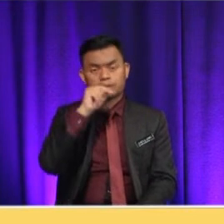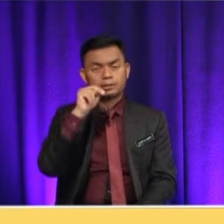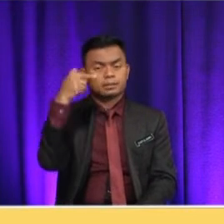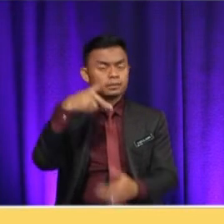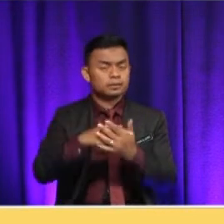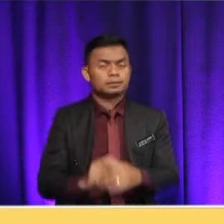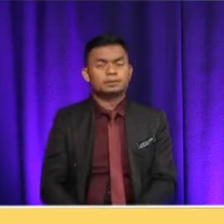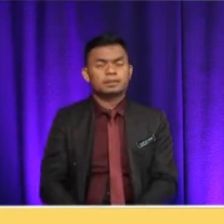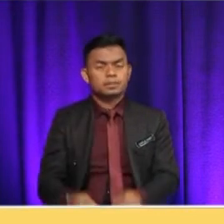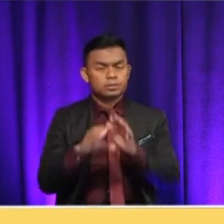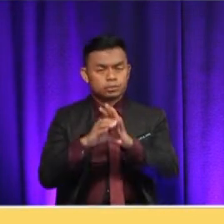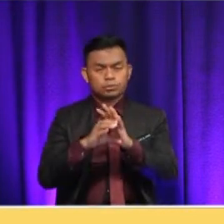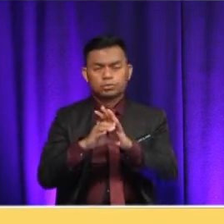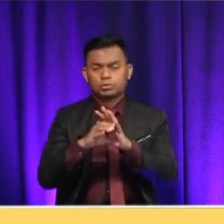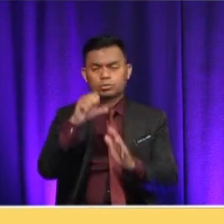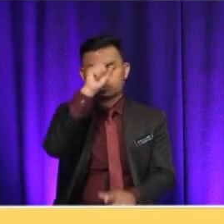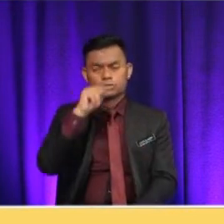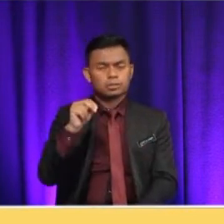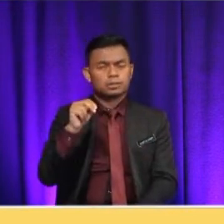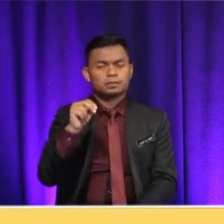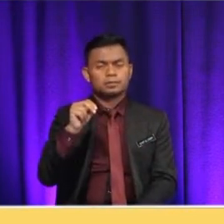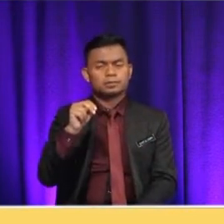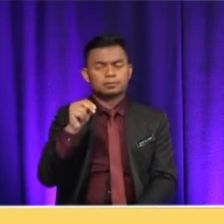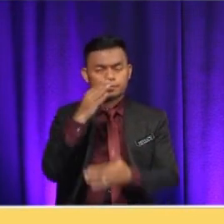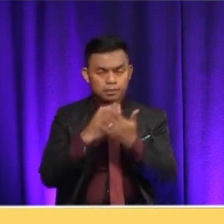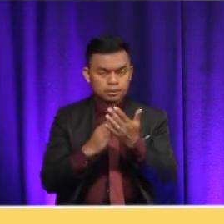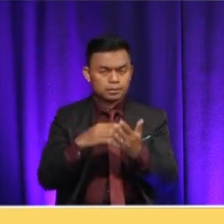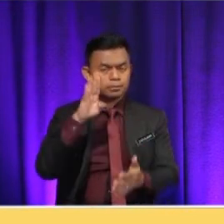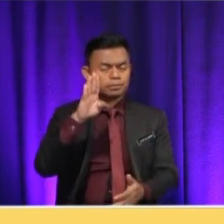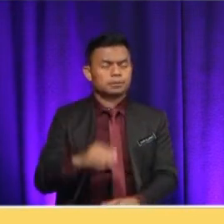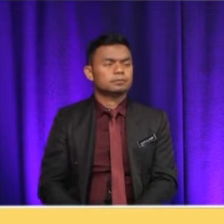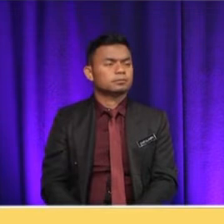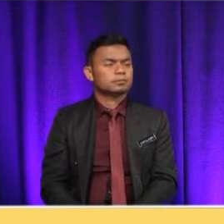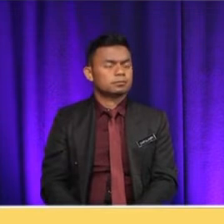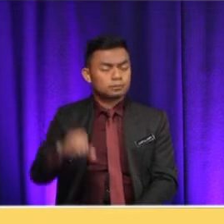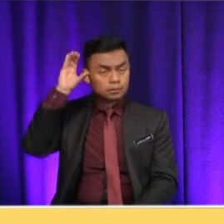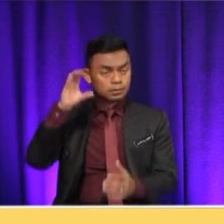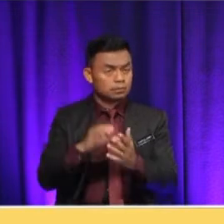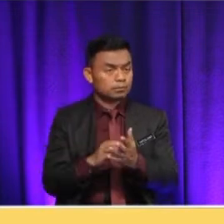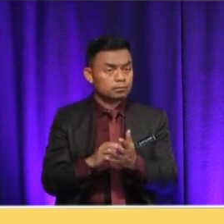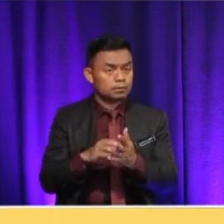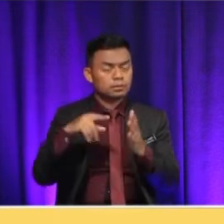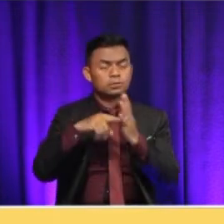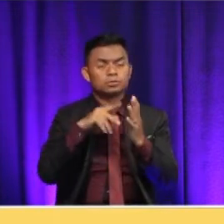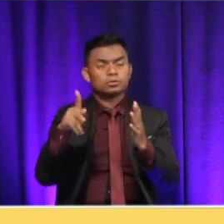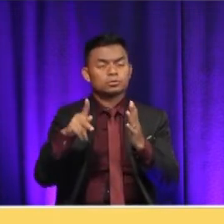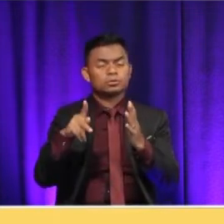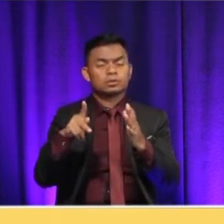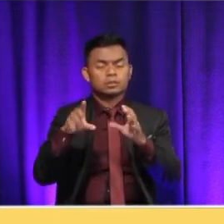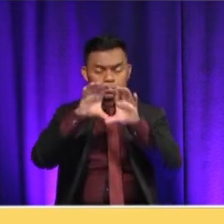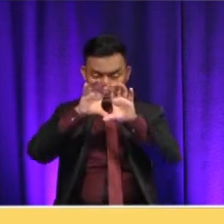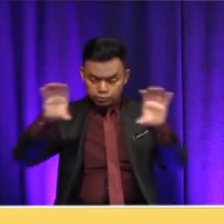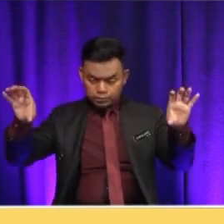ini contoh soalan bahagian B. Okey, Raja menunjukkan sebahagian lukisan perpaipan. Tuliskan